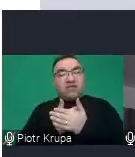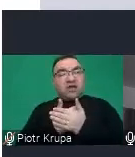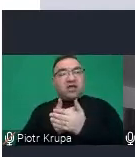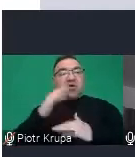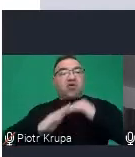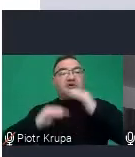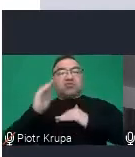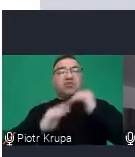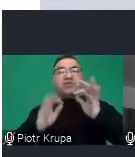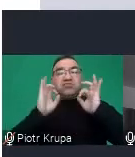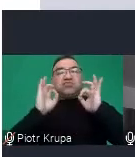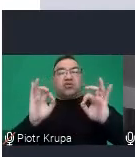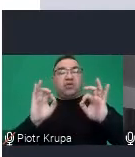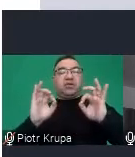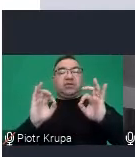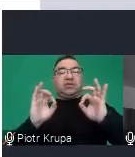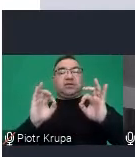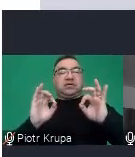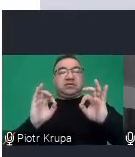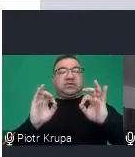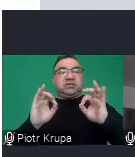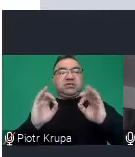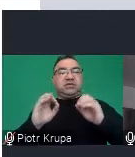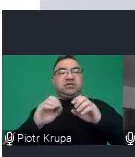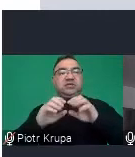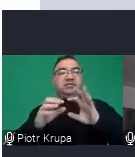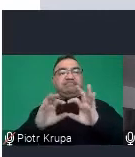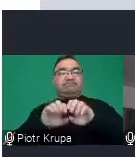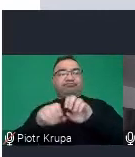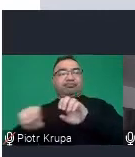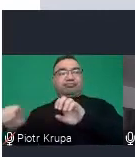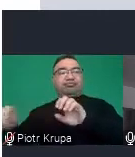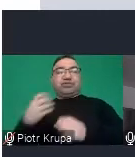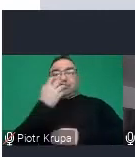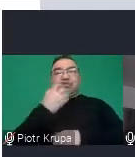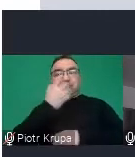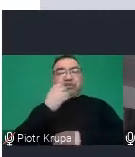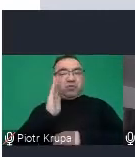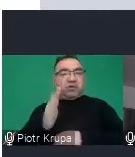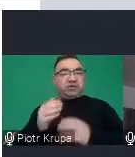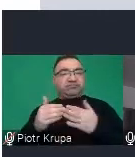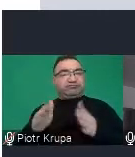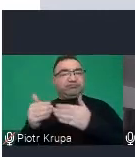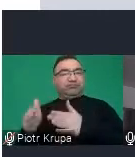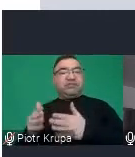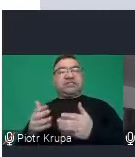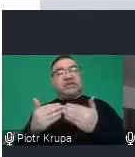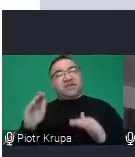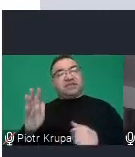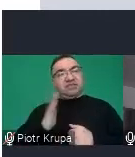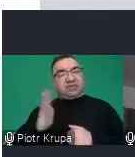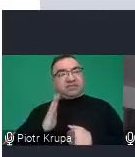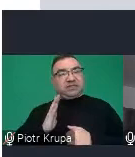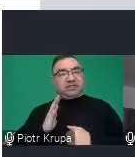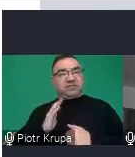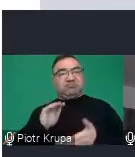rozbudowę wysokoefektywnych, niskotemperaturowych sieci ciepłowniczych. Działania te będą miały na celu zwiększenie bezpieczeństwa energetycznego